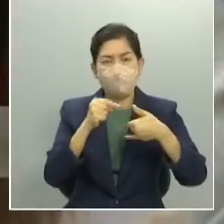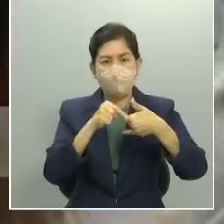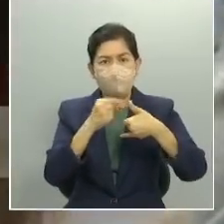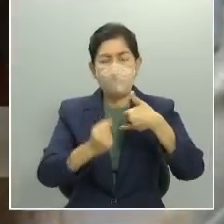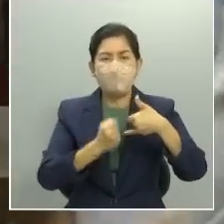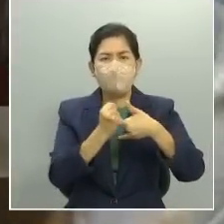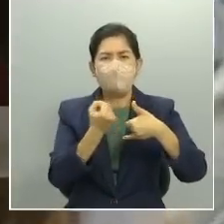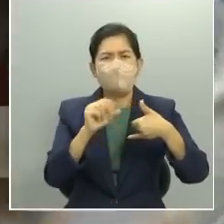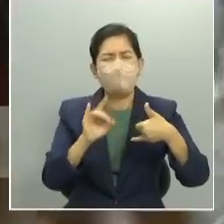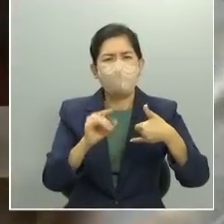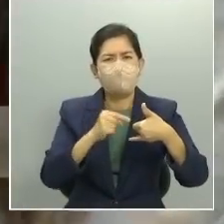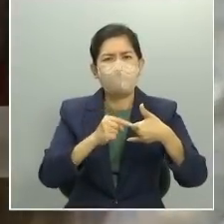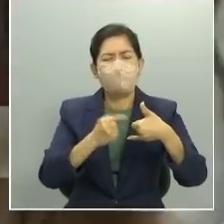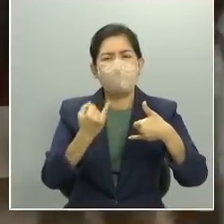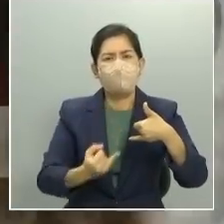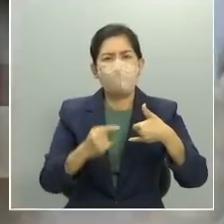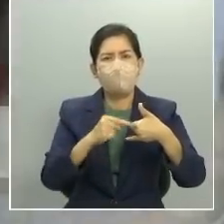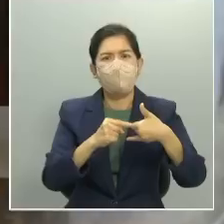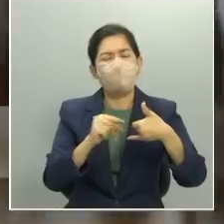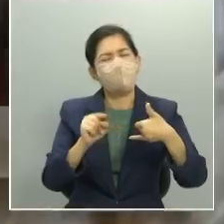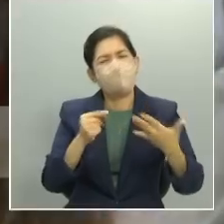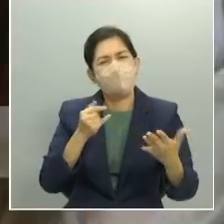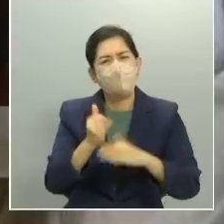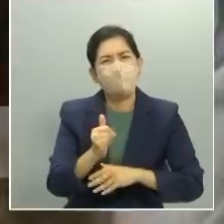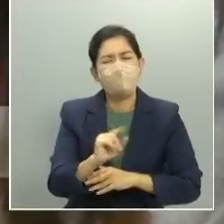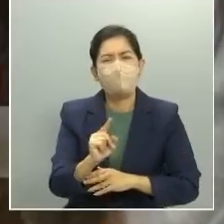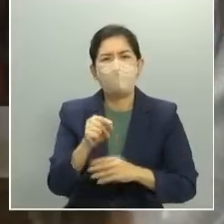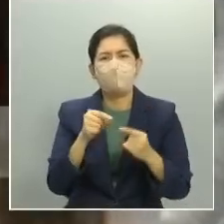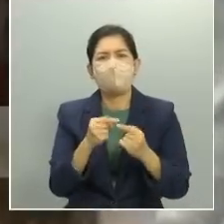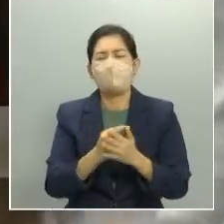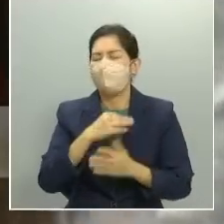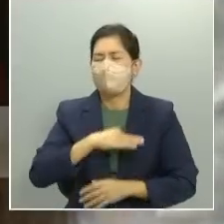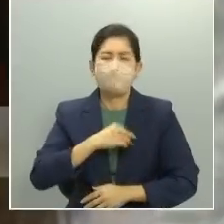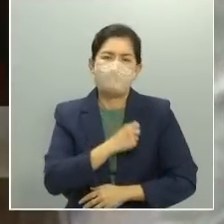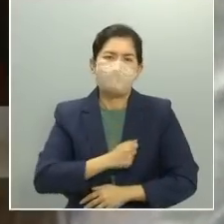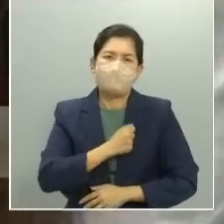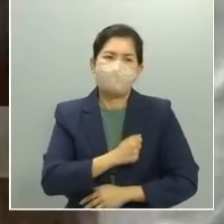ก็ไม่รู้จะให้เขาไม่รู้จะฝากอะไรถึงเขาอ่ะ